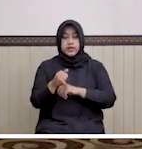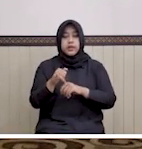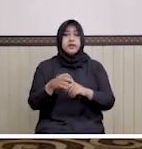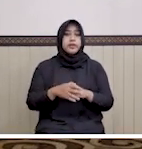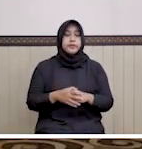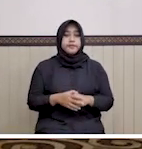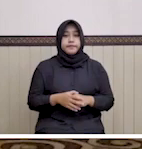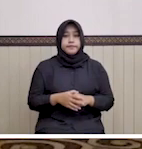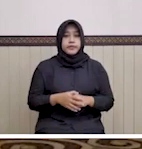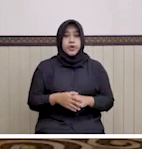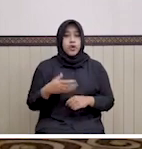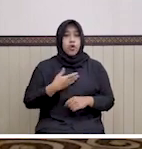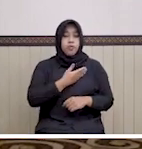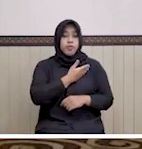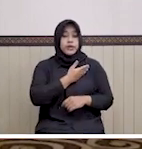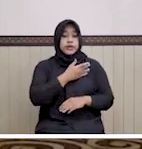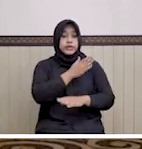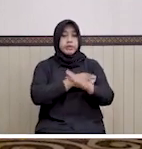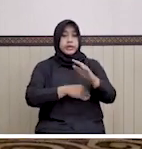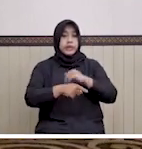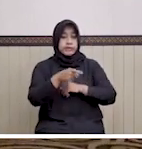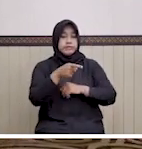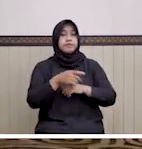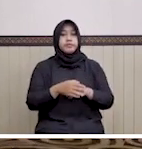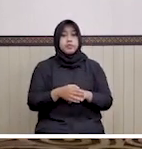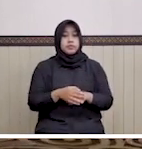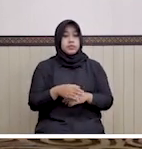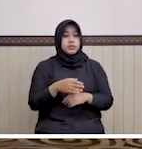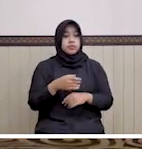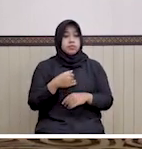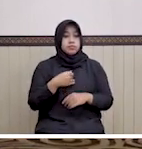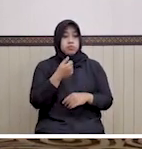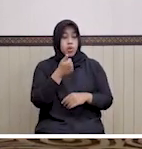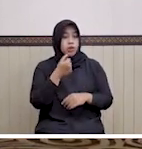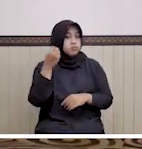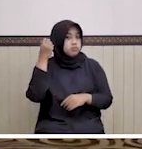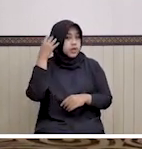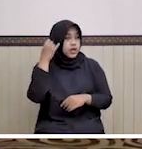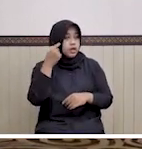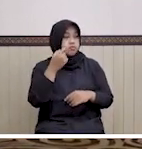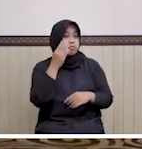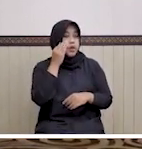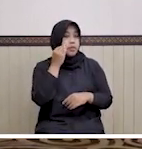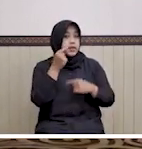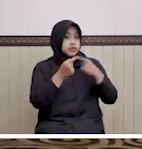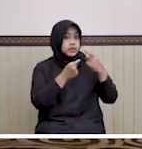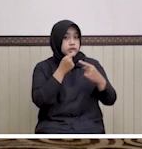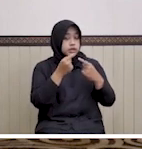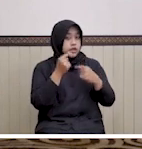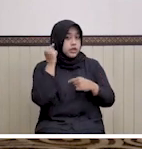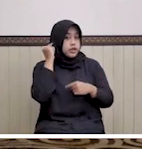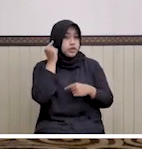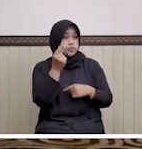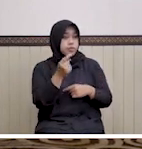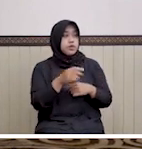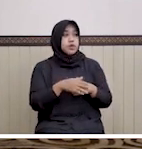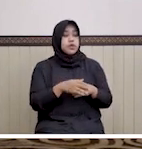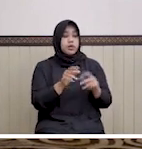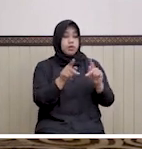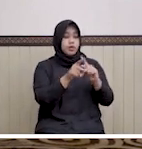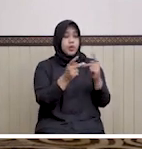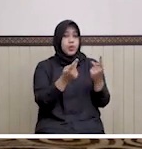difabilitas baik ibu eh boleh kami mendengar pengalaman Ibu ia dengan